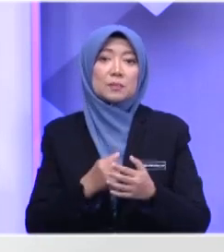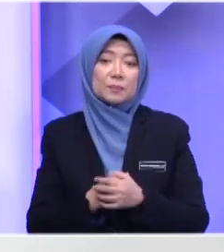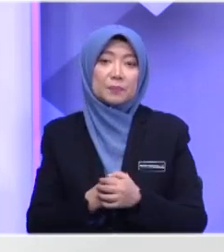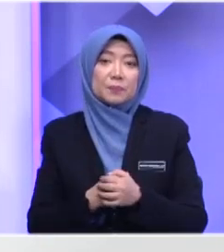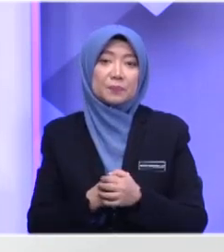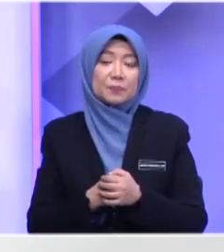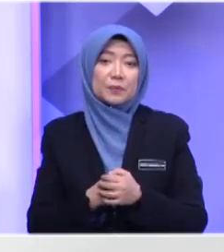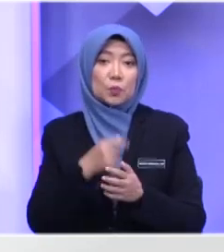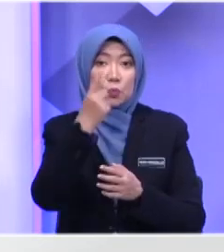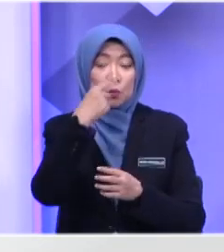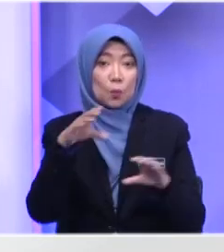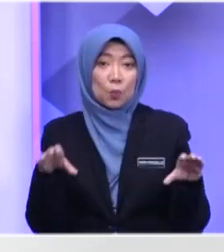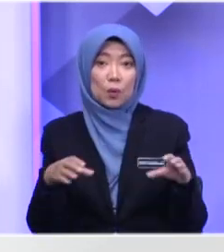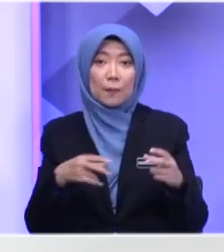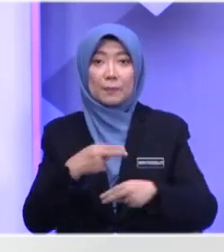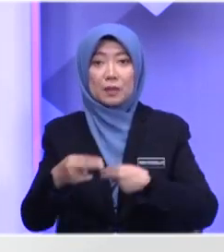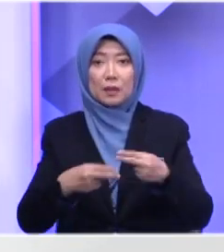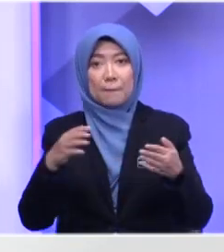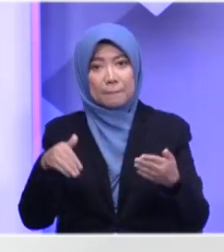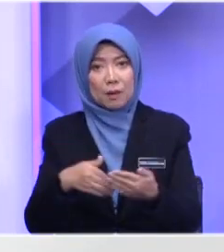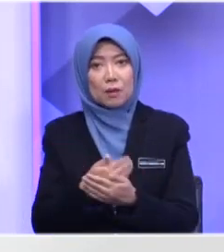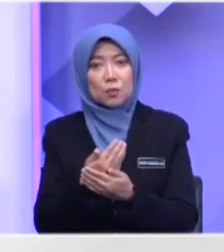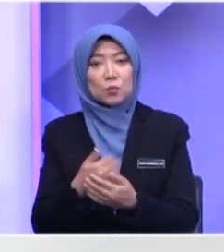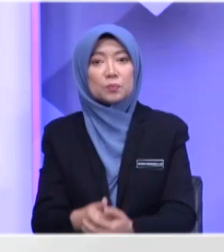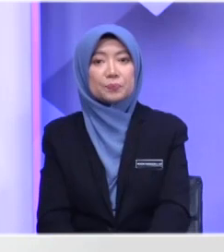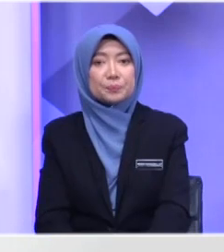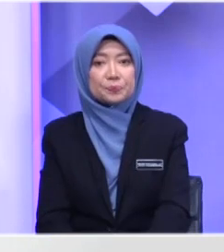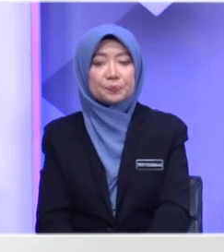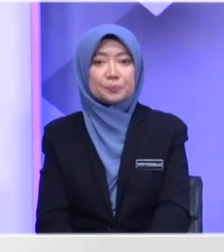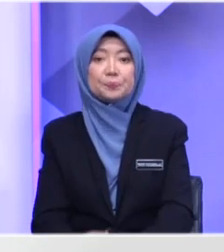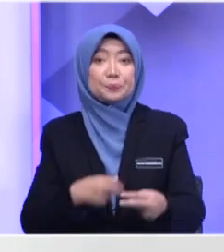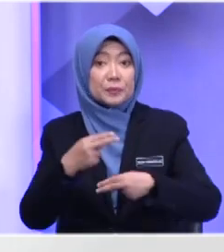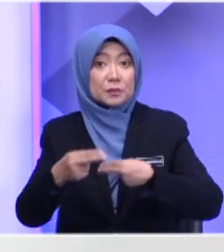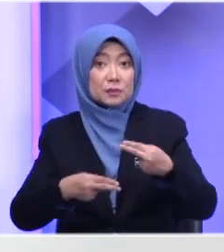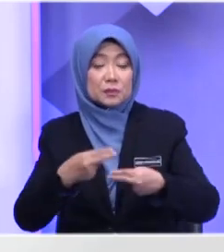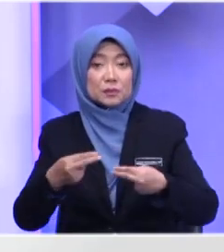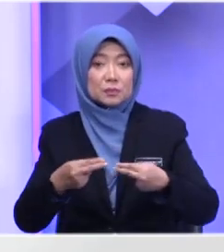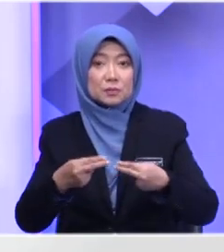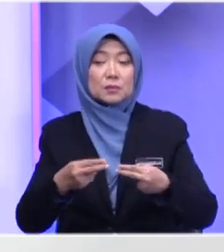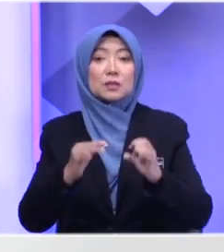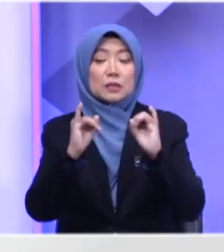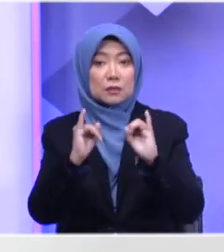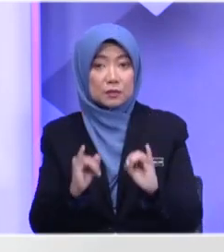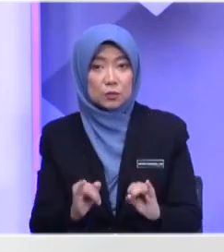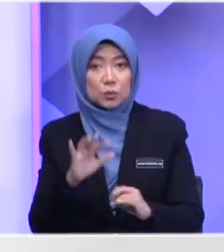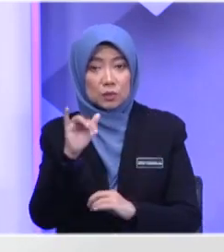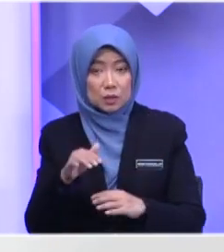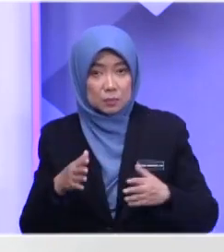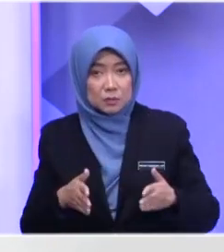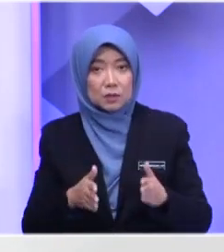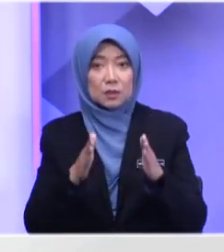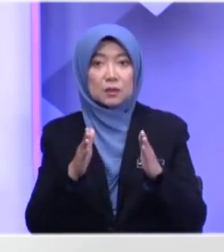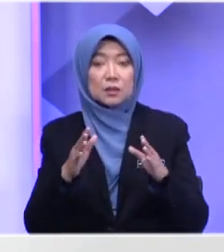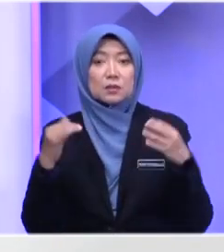menurutku penjagaan baru yang berpotensi Oke penyakit boleh merujuk kepada individu yang menjalankan